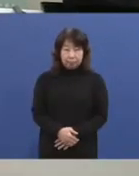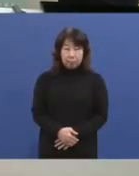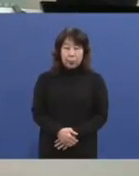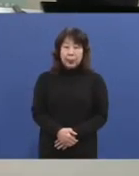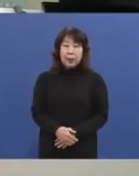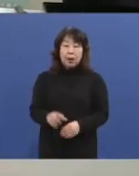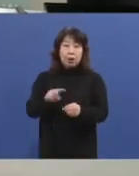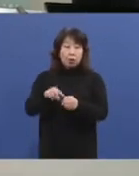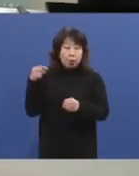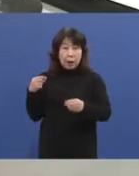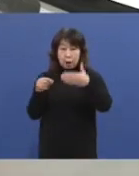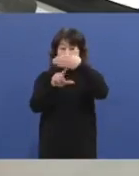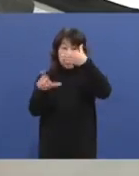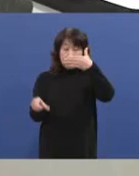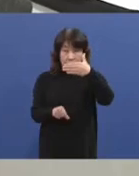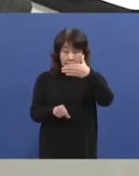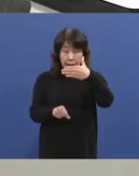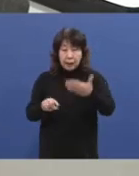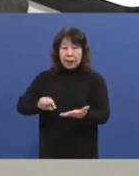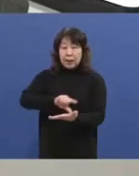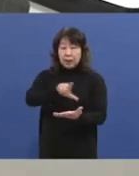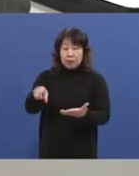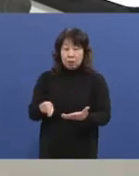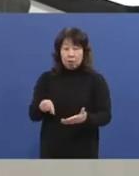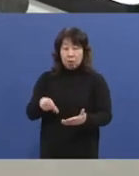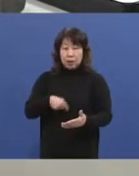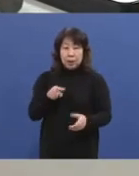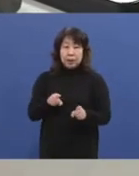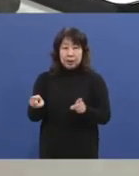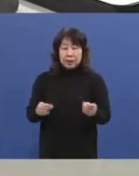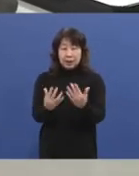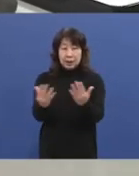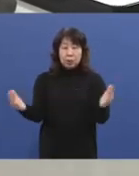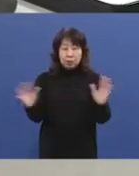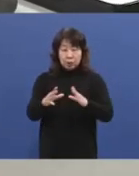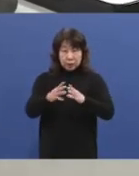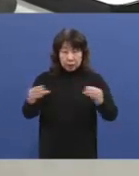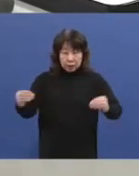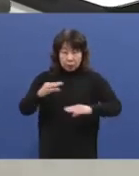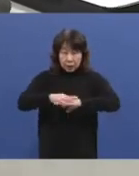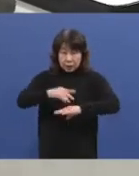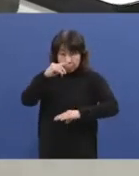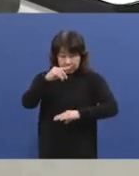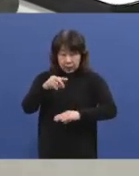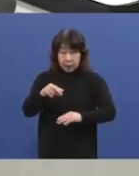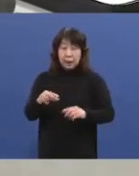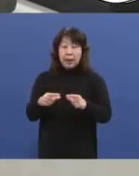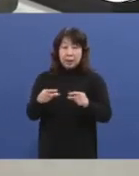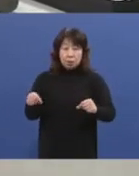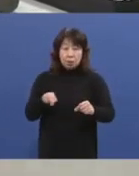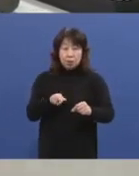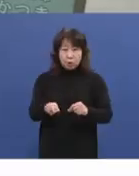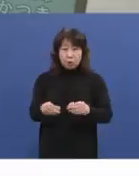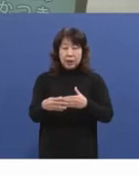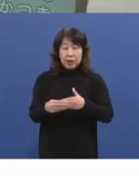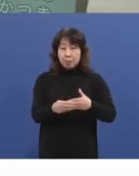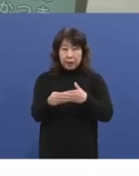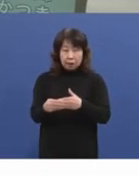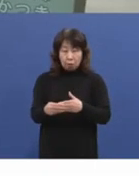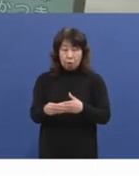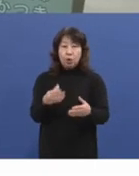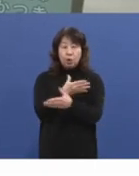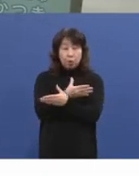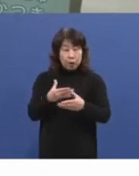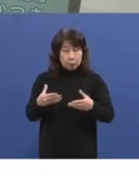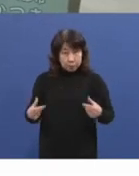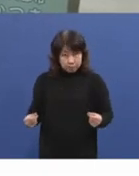去年9月には地方自治体としては全国で初めて日本将棋連盟と協定を結ばれましたが、 協定を結ん